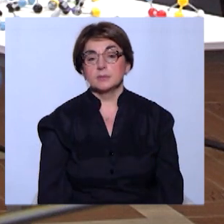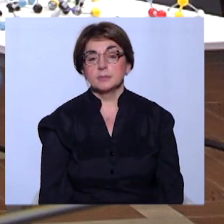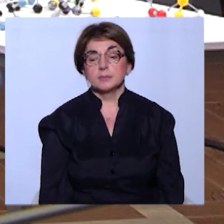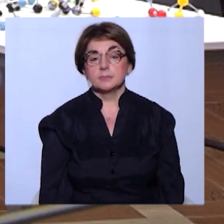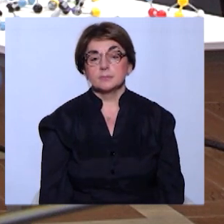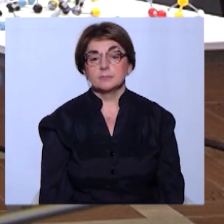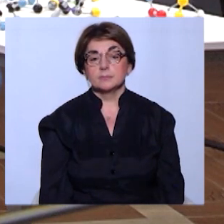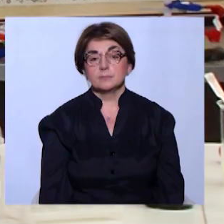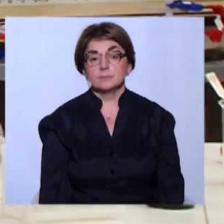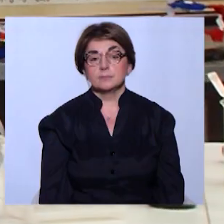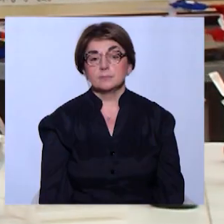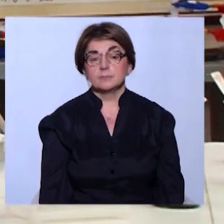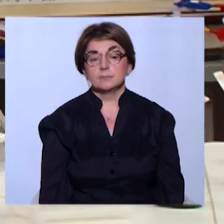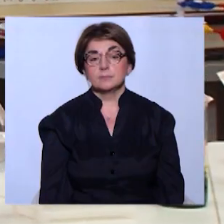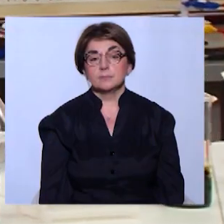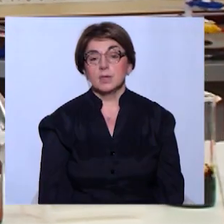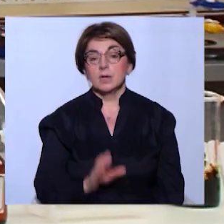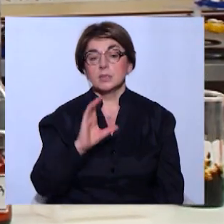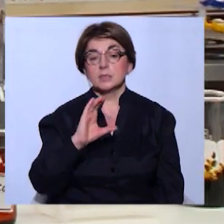C12 H22